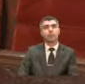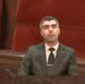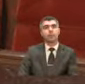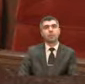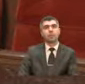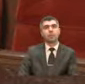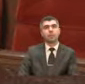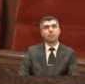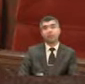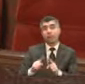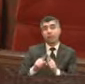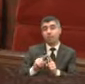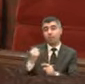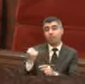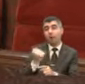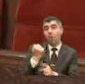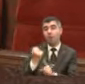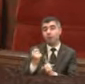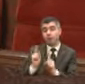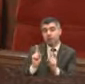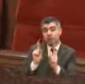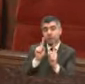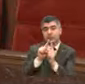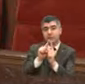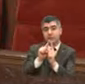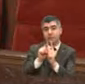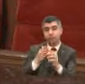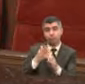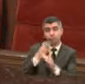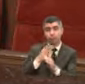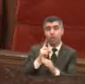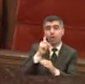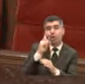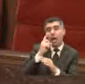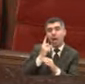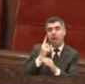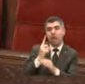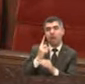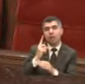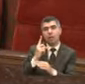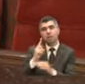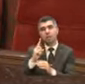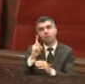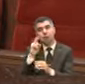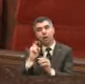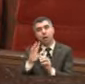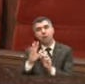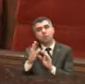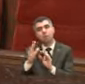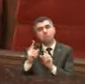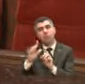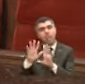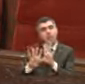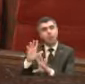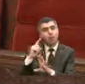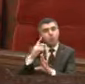يعني المواعيد بشكل عام المعدل ديالها هو شهر ونصف، هي هذه المواعيد التي تؤخذ عن بعد. فعلا